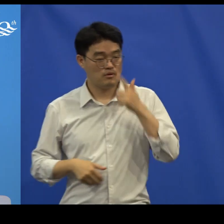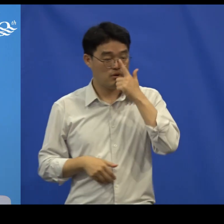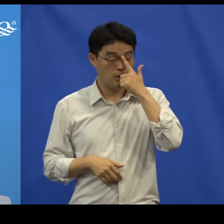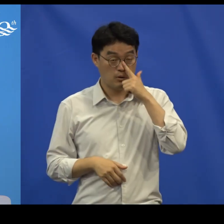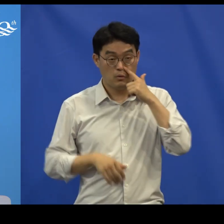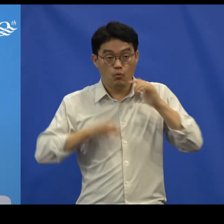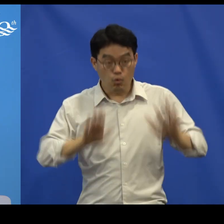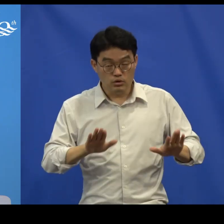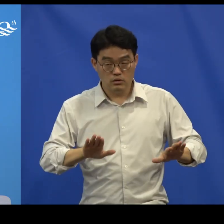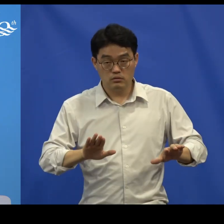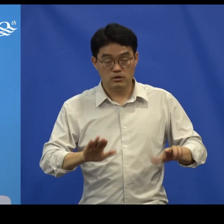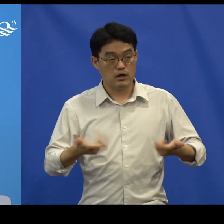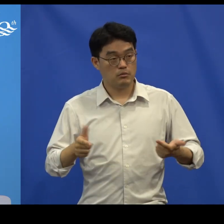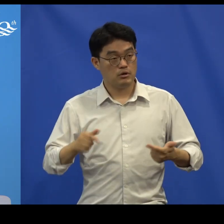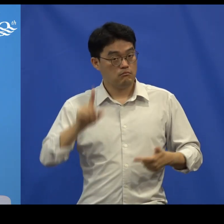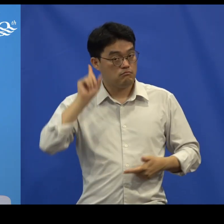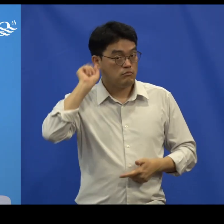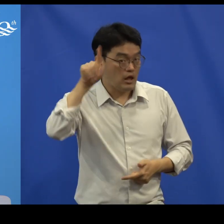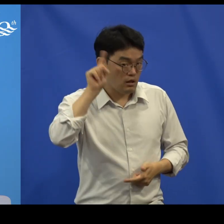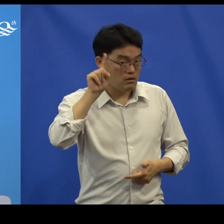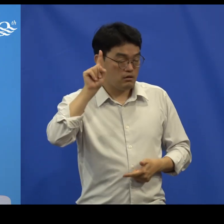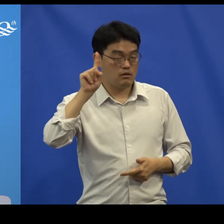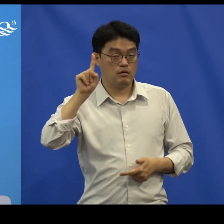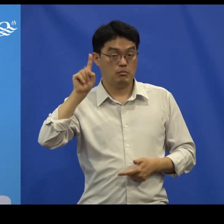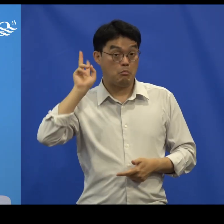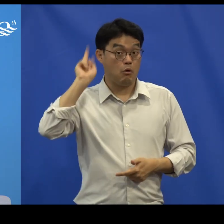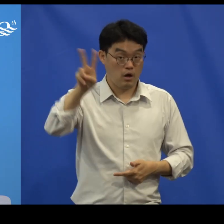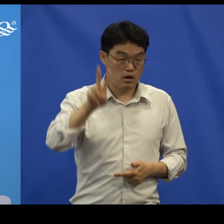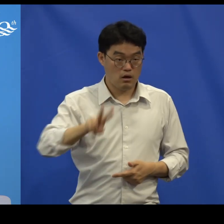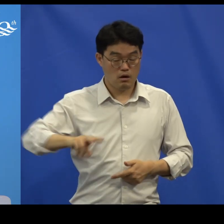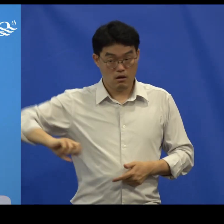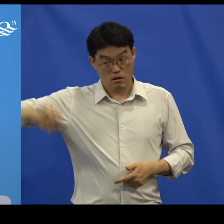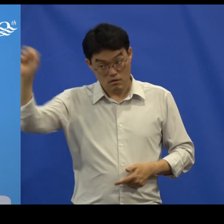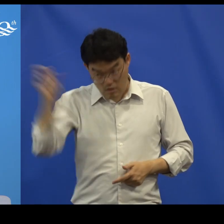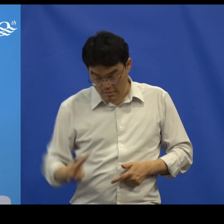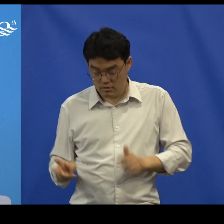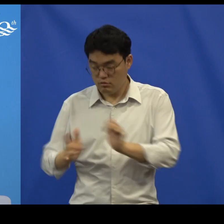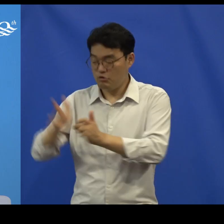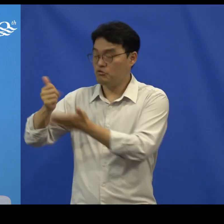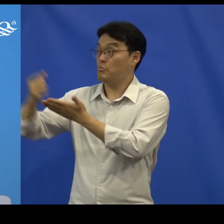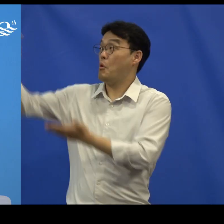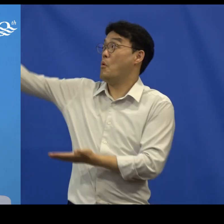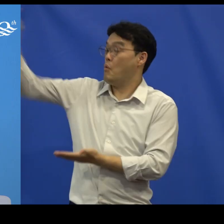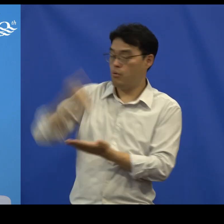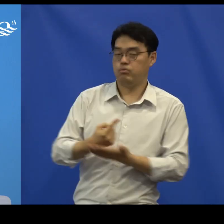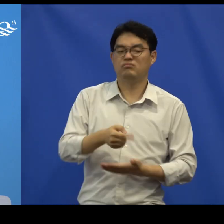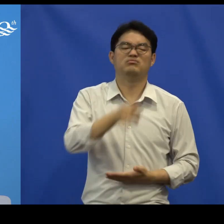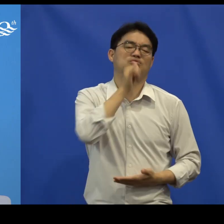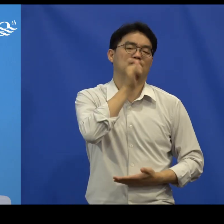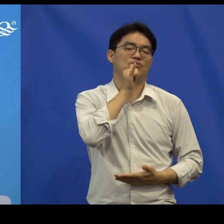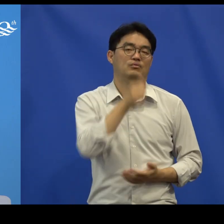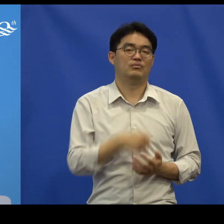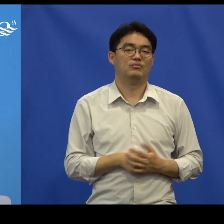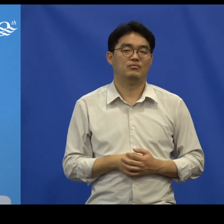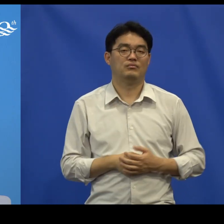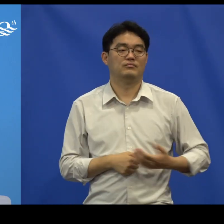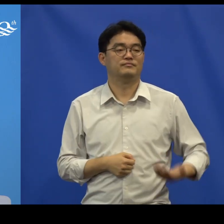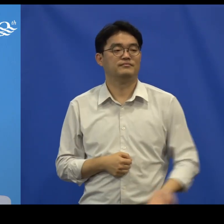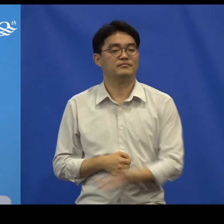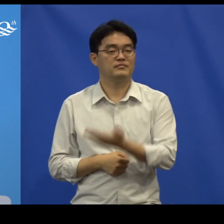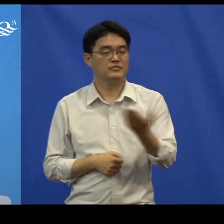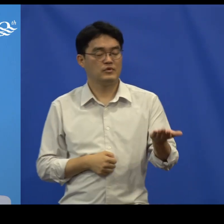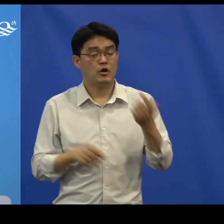나가는 동안입니다. 여러분, 재밌는 성화가 하나 있습니다. 많은 그리스도가 오신